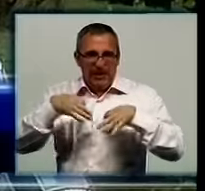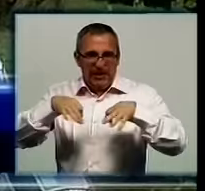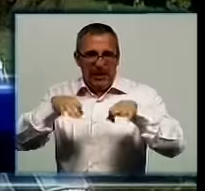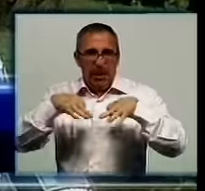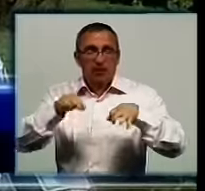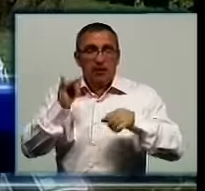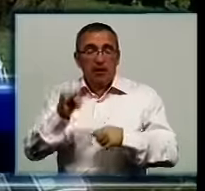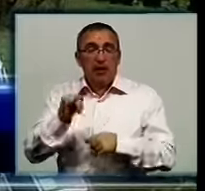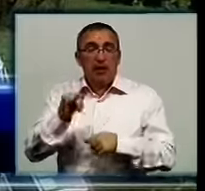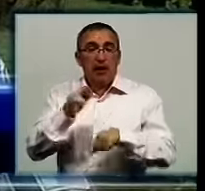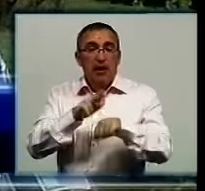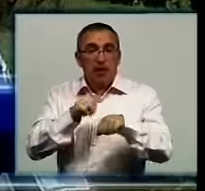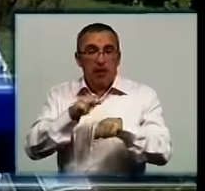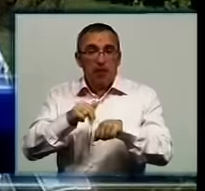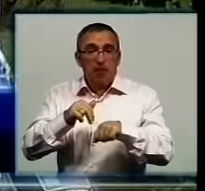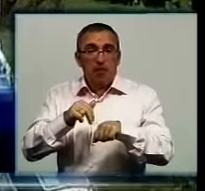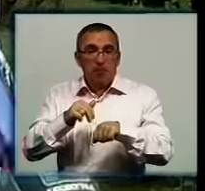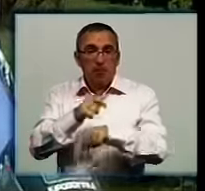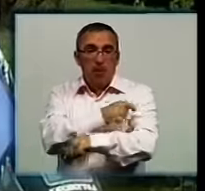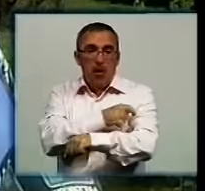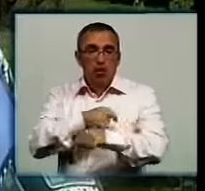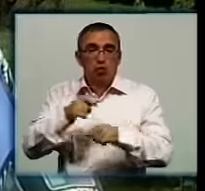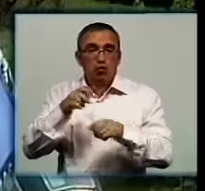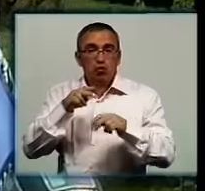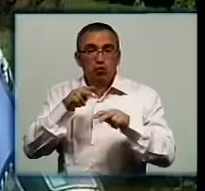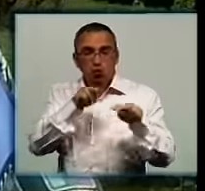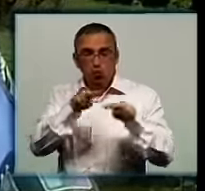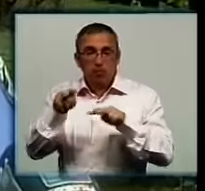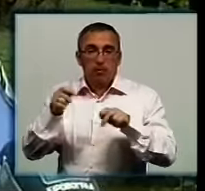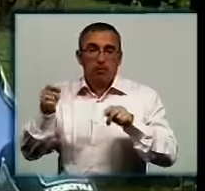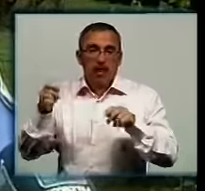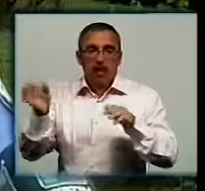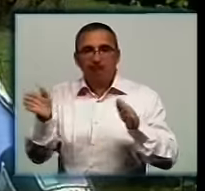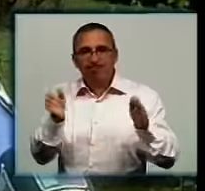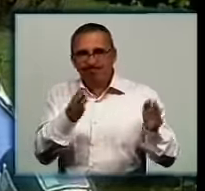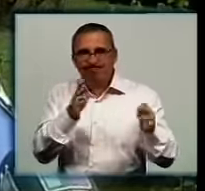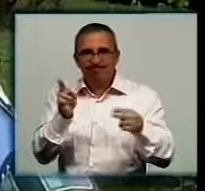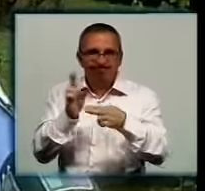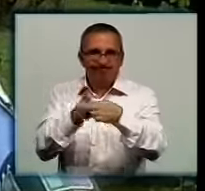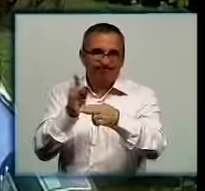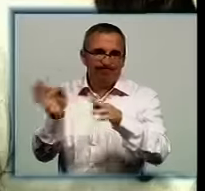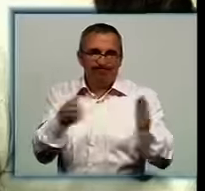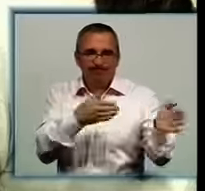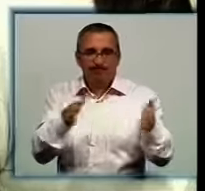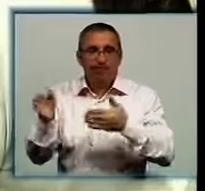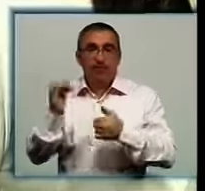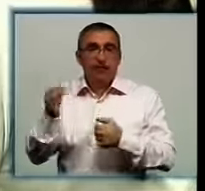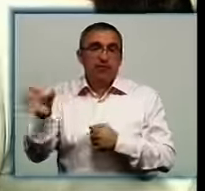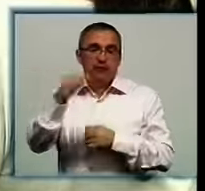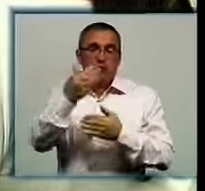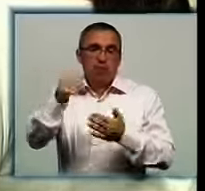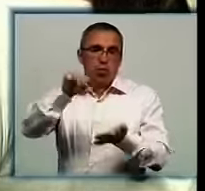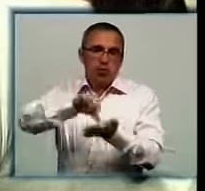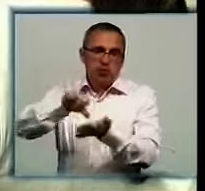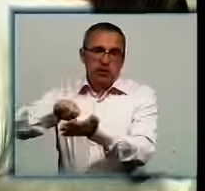І інспектори дорожньо-патрульної служби здійснюють регулювальні рухи для забезпечення безпеки дорожнього руху всіх його